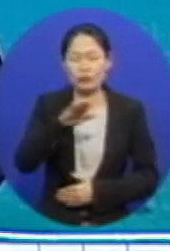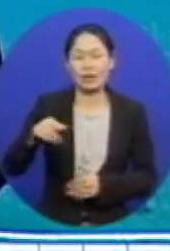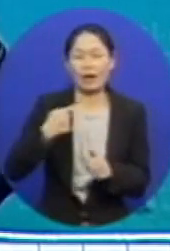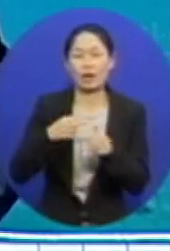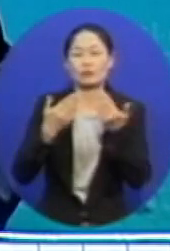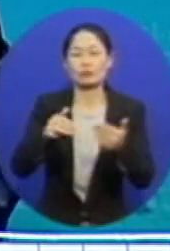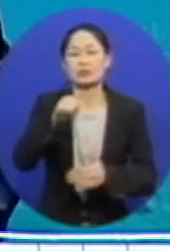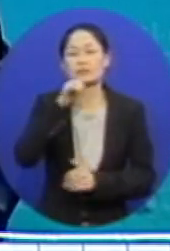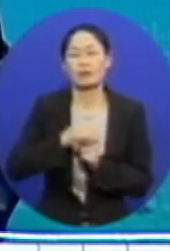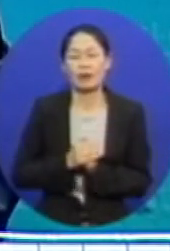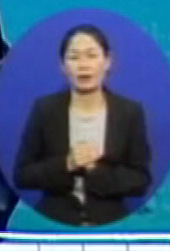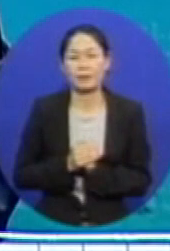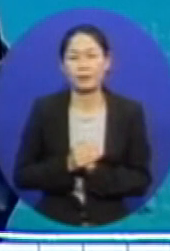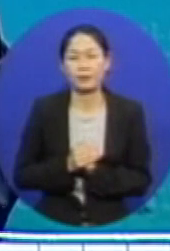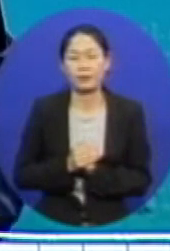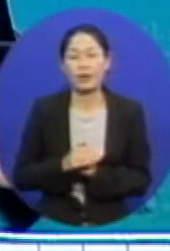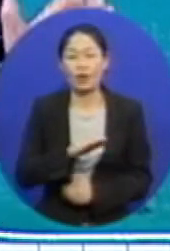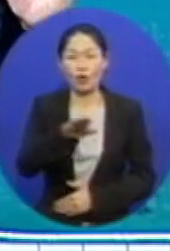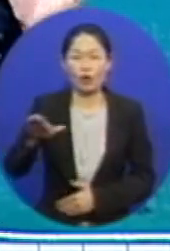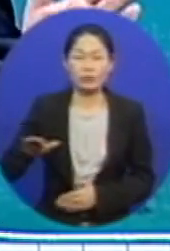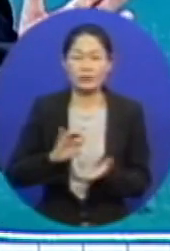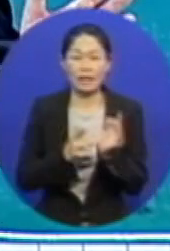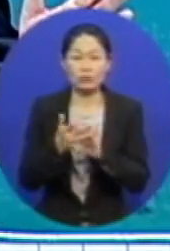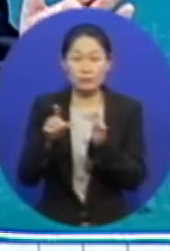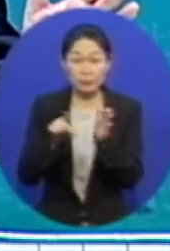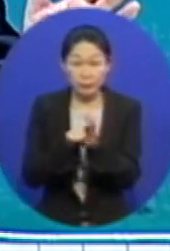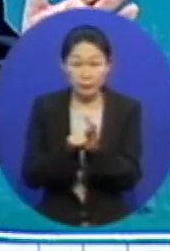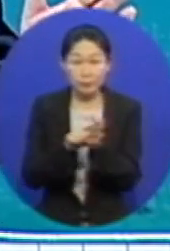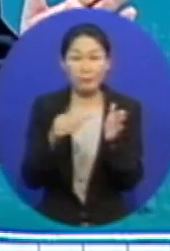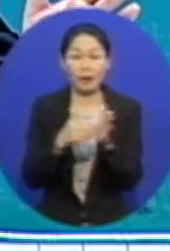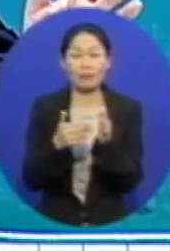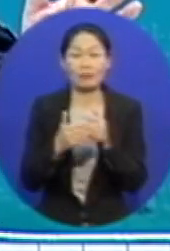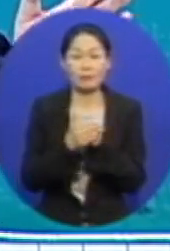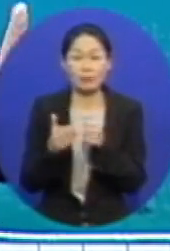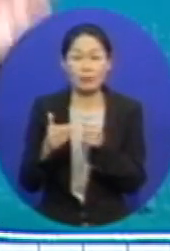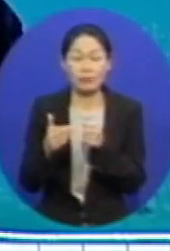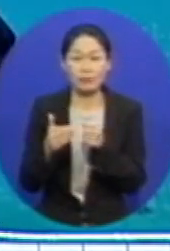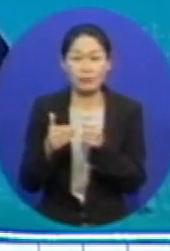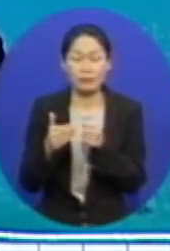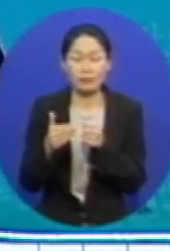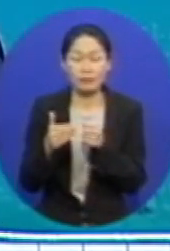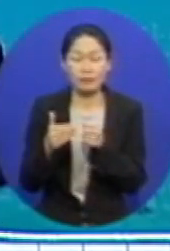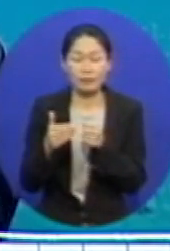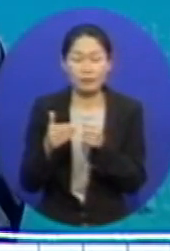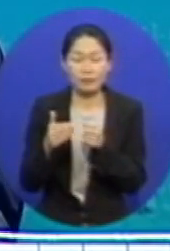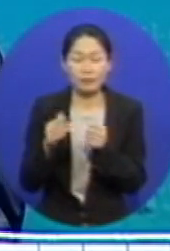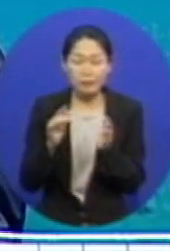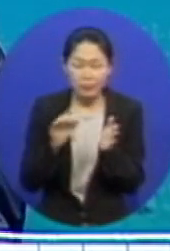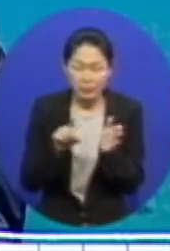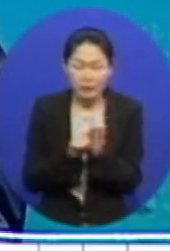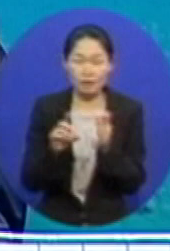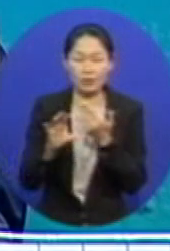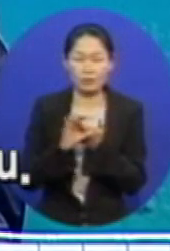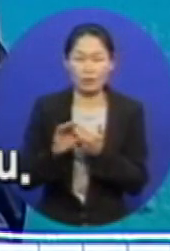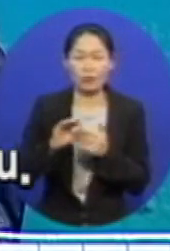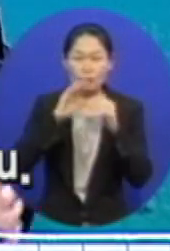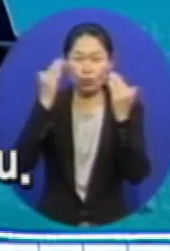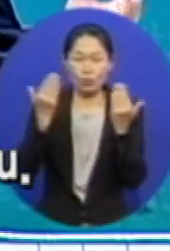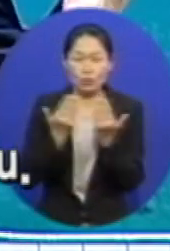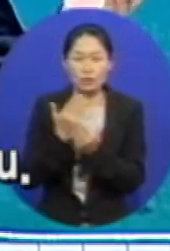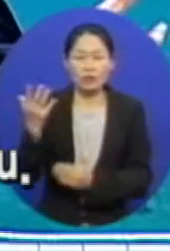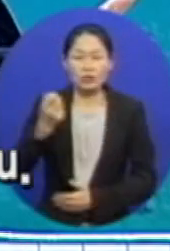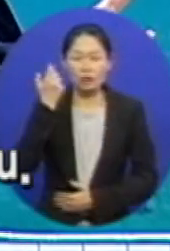여러분 예수를 믿으셔도 따고 한다면 다 성령님은 여러분 안에 계세요 오늘